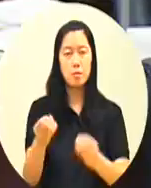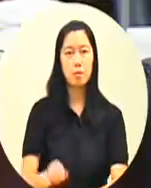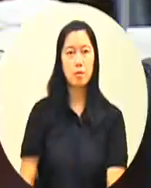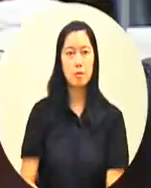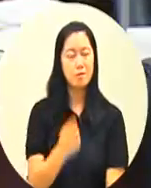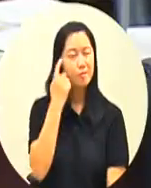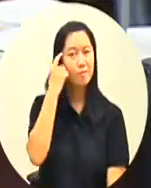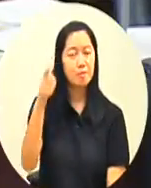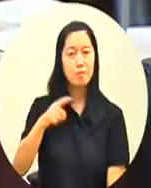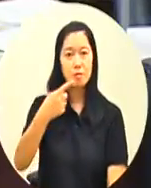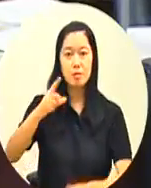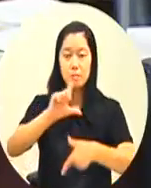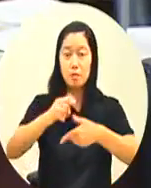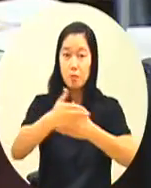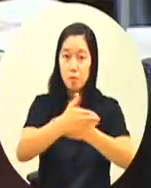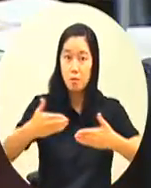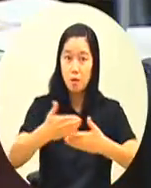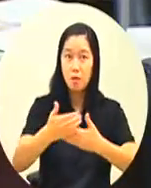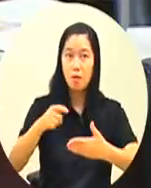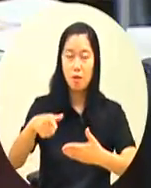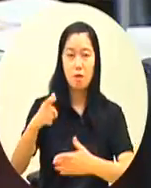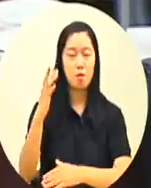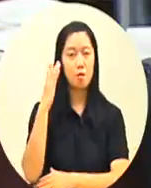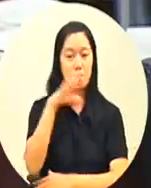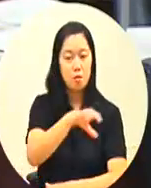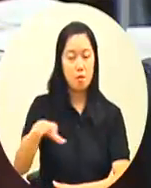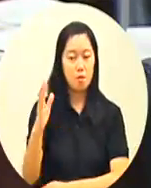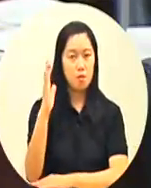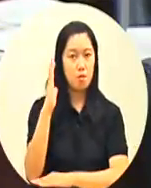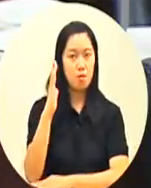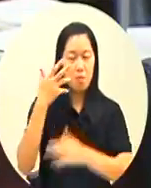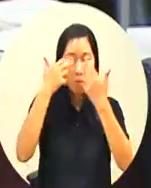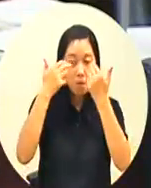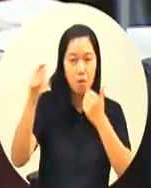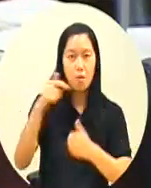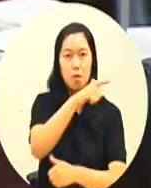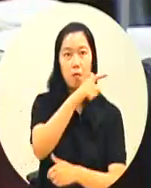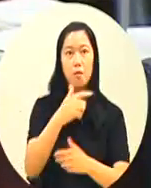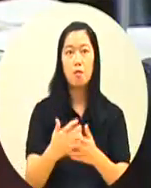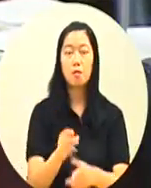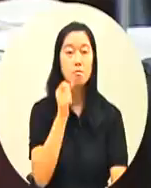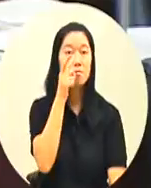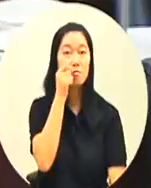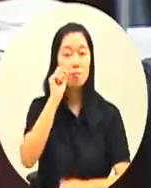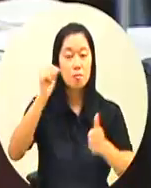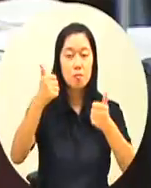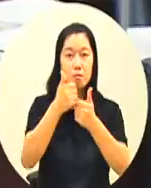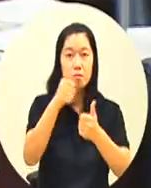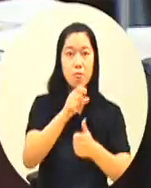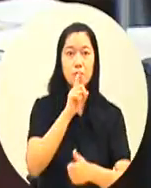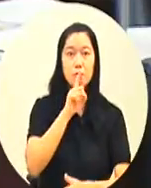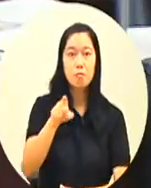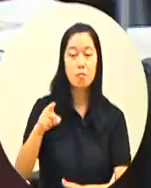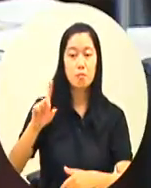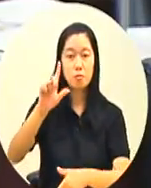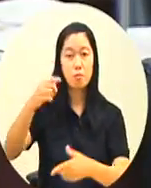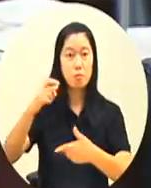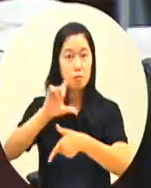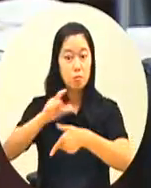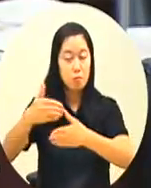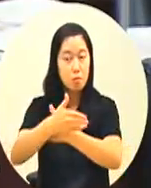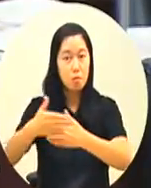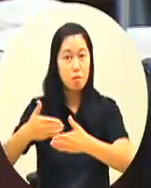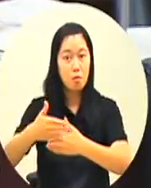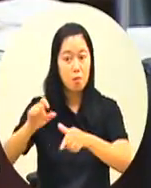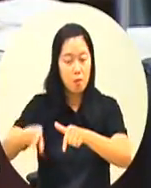在一卡通很多地方政府在图利他。我甚至看到台南市议会在质疑说，台南市政府在图利一卡通公司，可是他